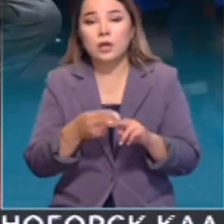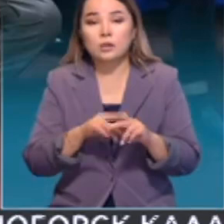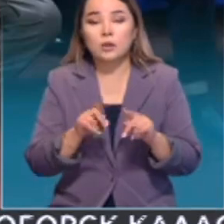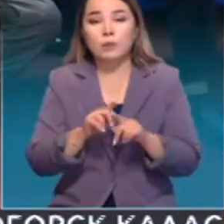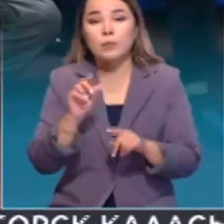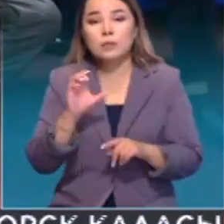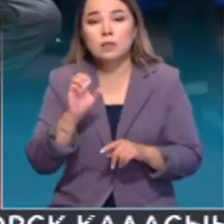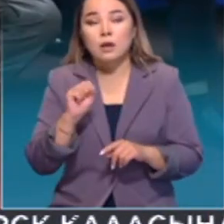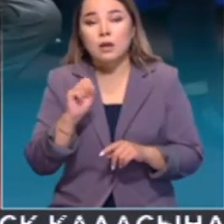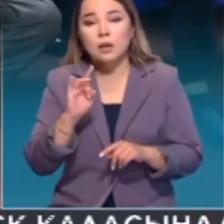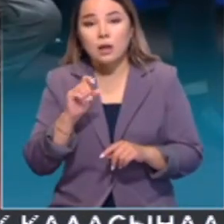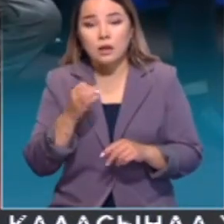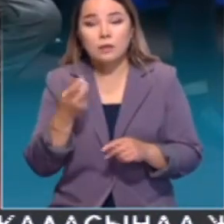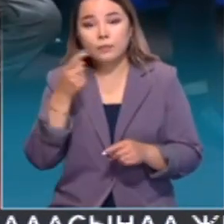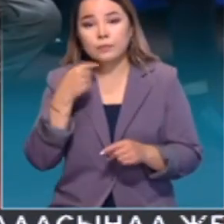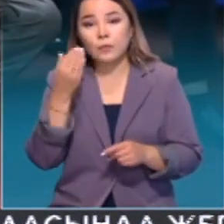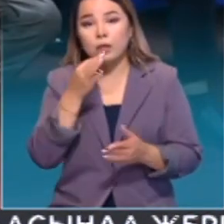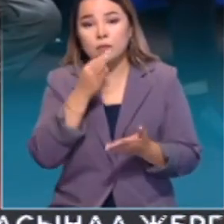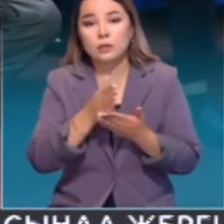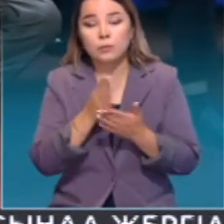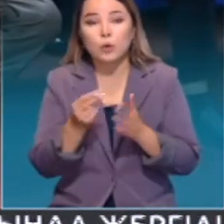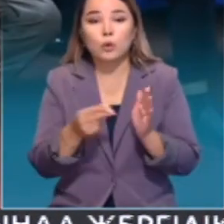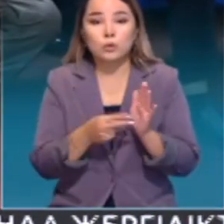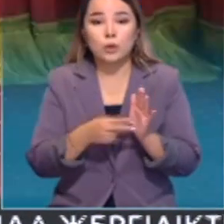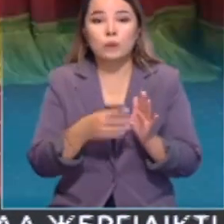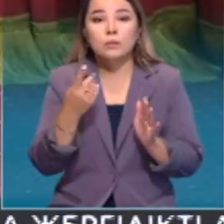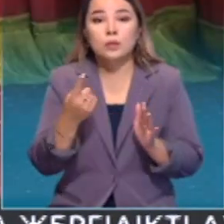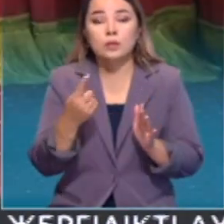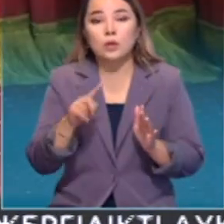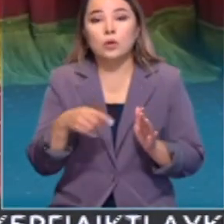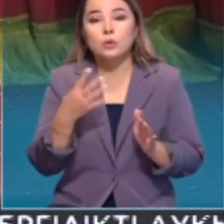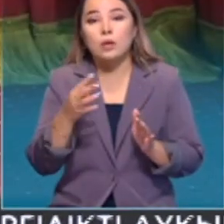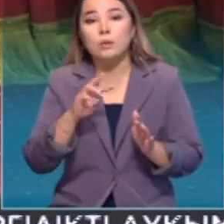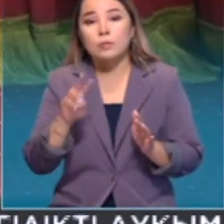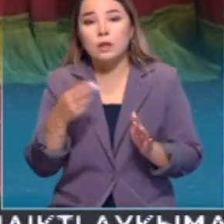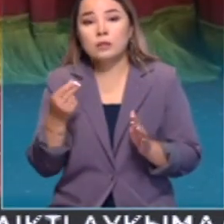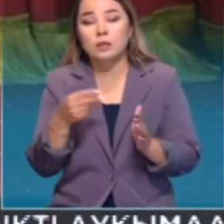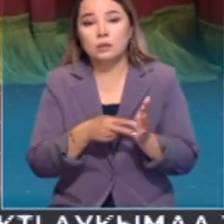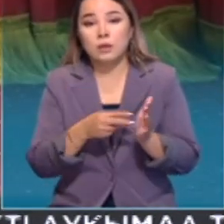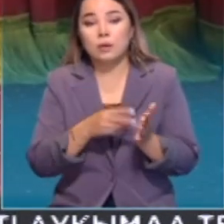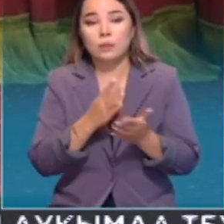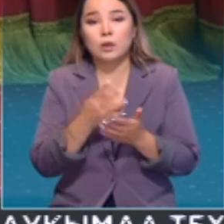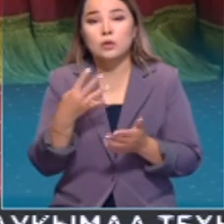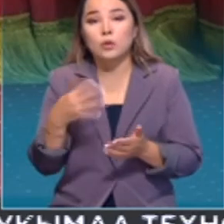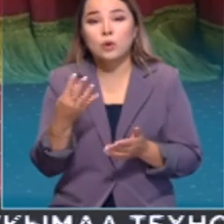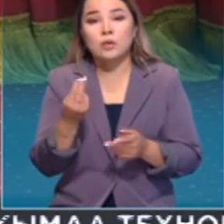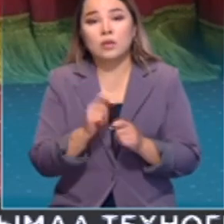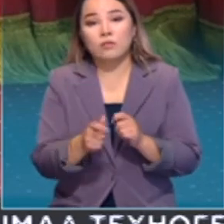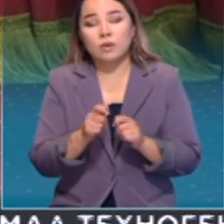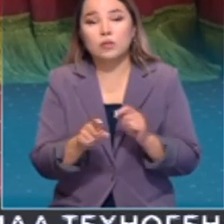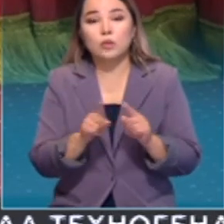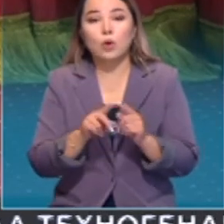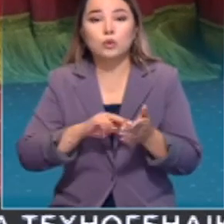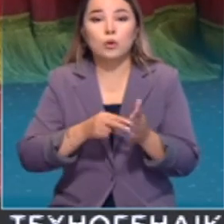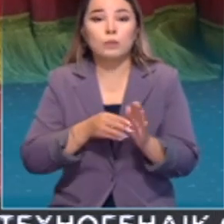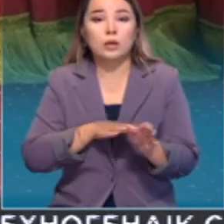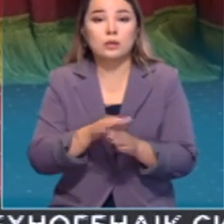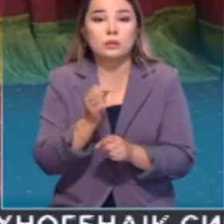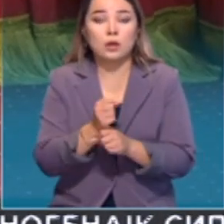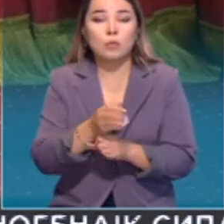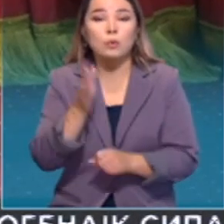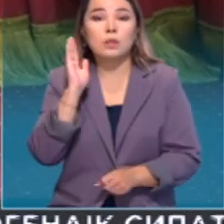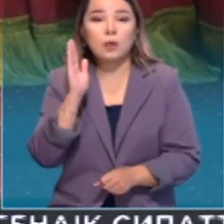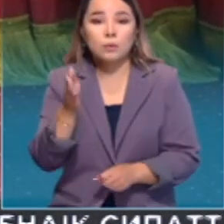Бесқарағай ауданына тиесілі. Жалпы сомасы 1,4 миллиард теңгеге 44 инвестициялық жобаны іске асыратын